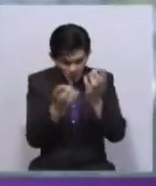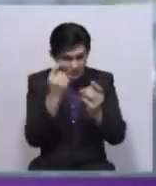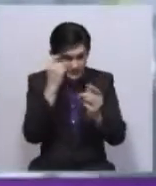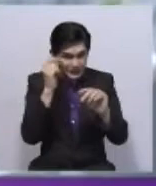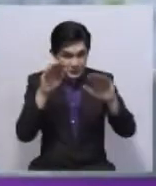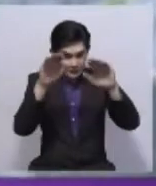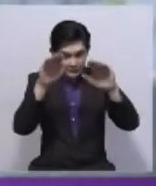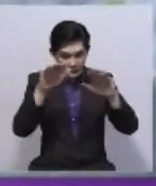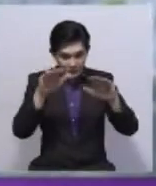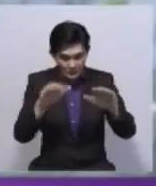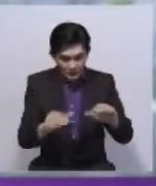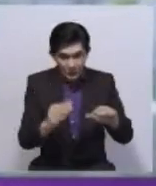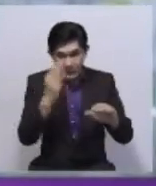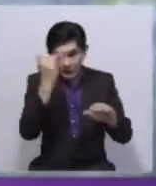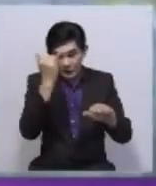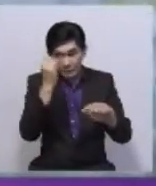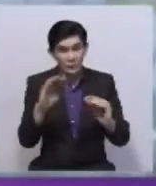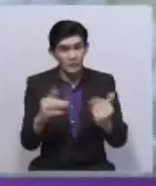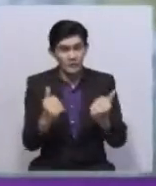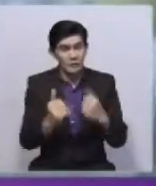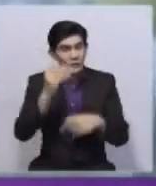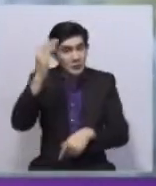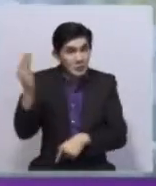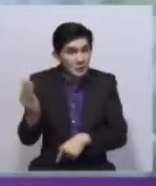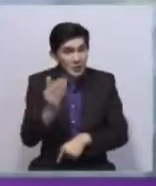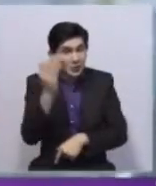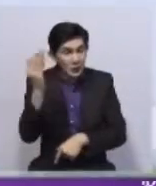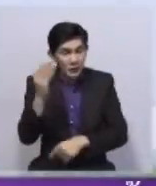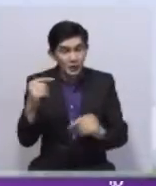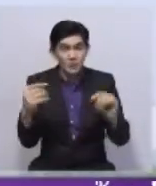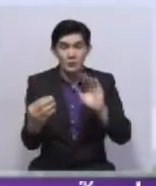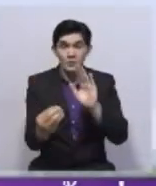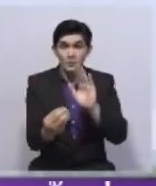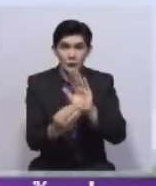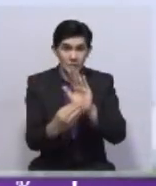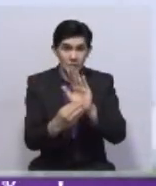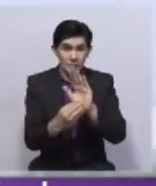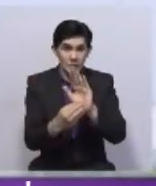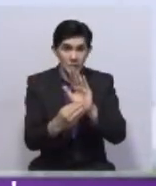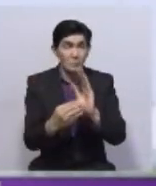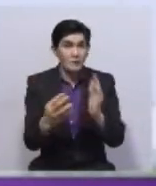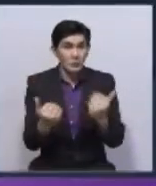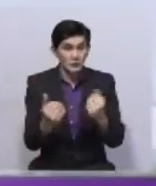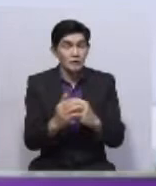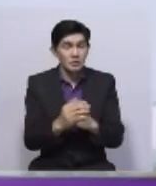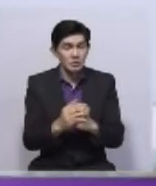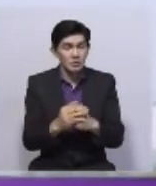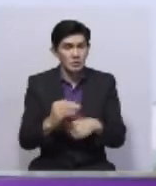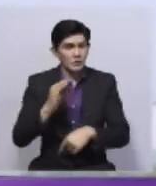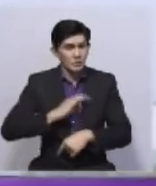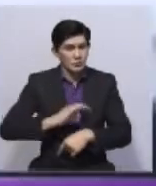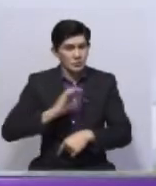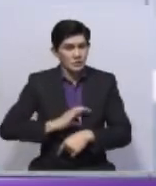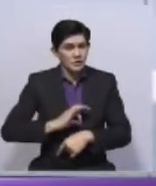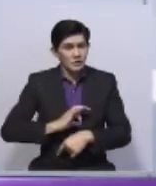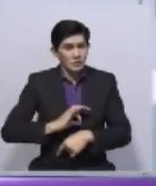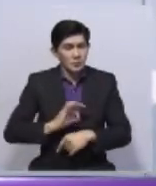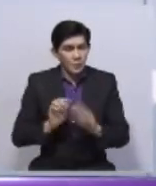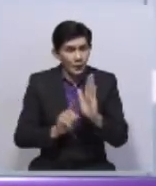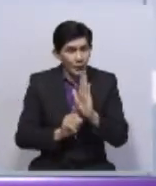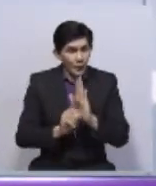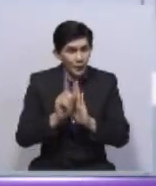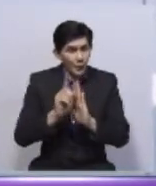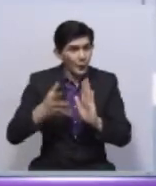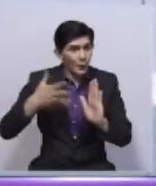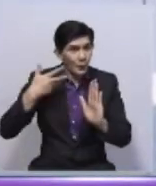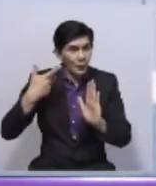แนวโน้มลดลงเนื่องจากสภาพอากาศในขณะนี้ในพื้นที่กรุงเทพมหานครเริ่มมีอุณหภูมิสูงขึ้นมีอากาศ